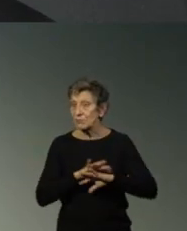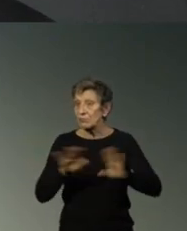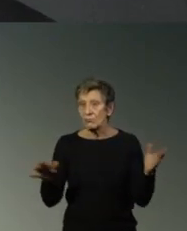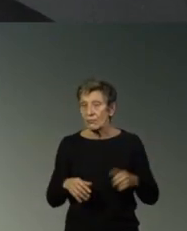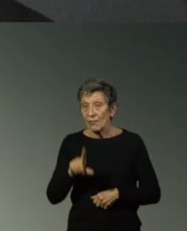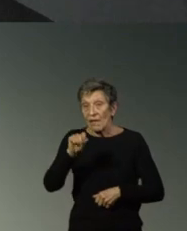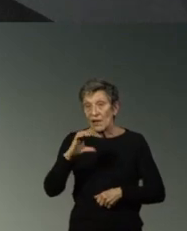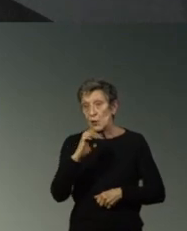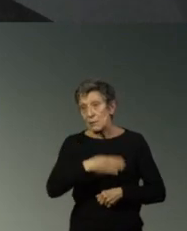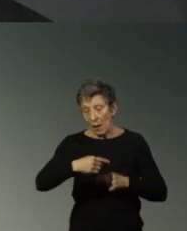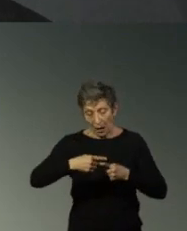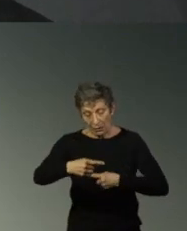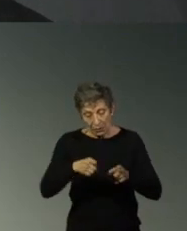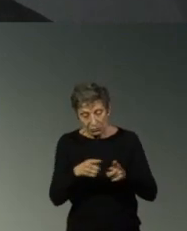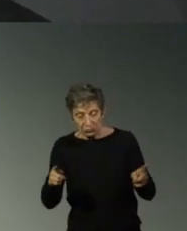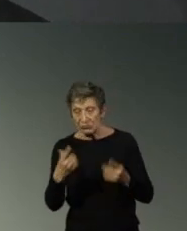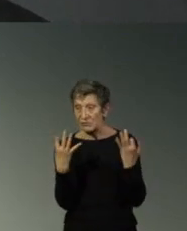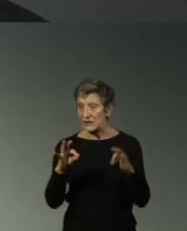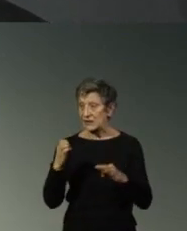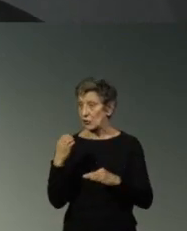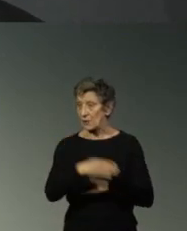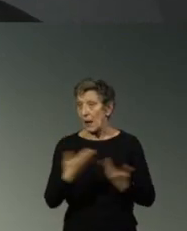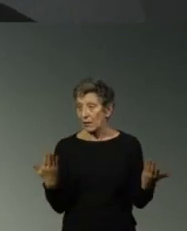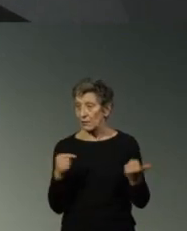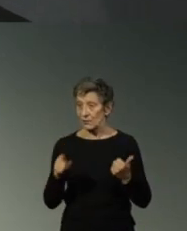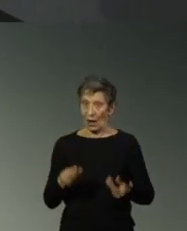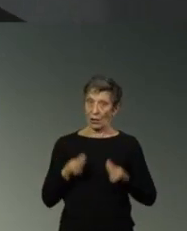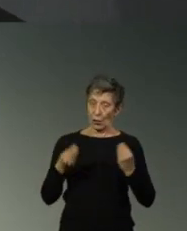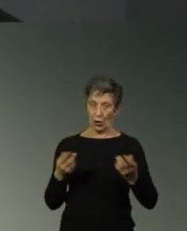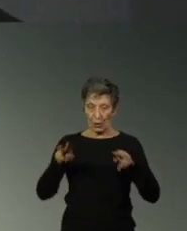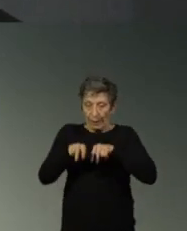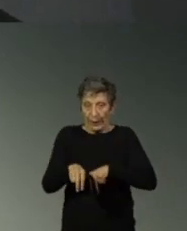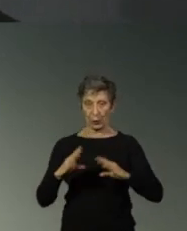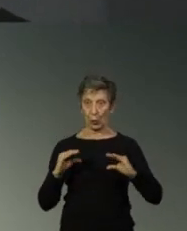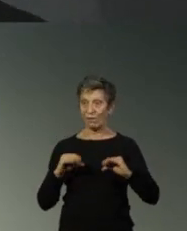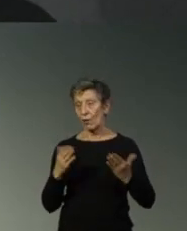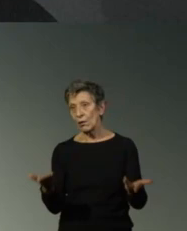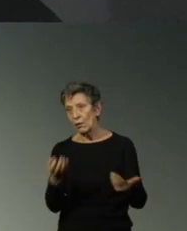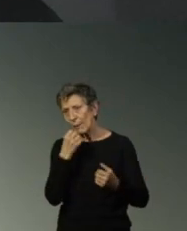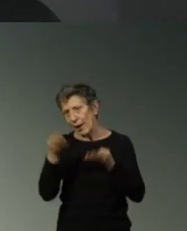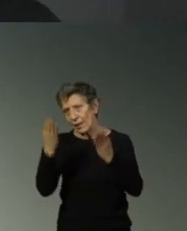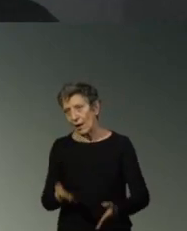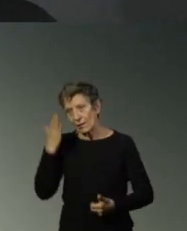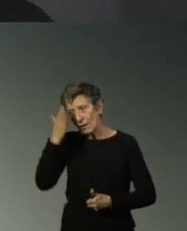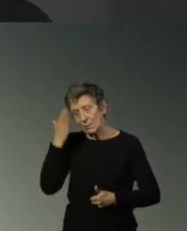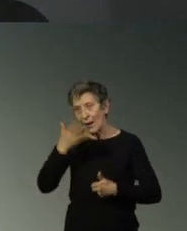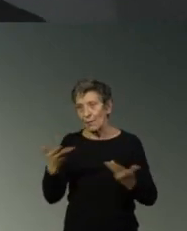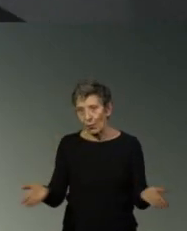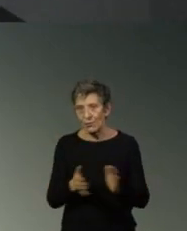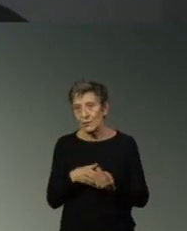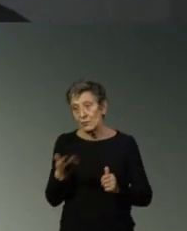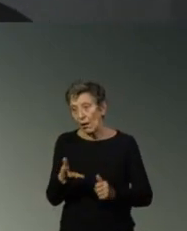large, sur 10 cm. Et ça, c'est pour le bien-être animal. Donc, effectivement, le langage est complètement mystificateur ou